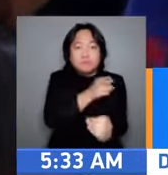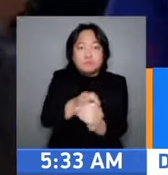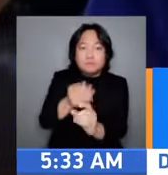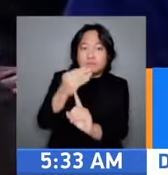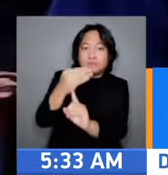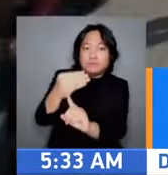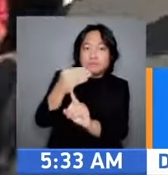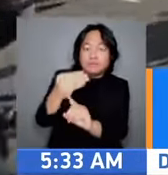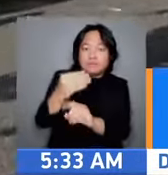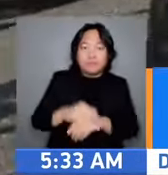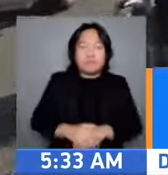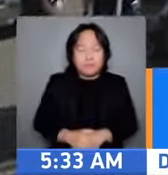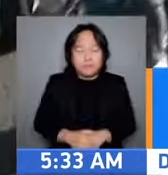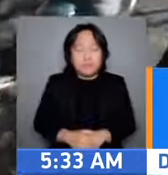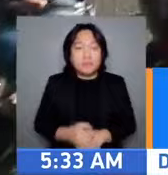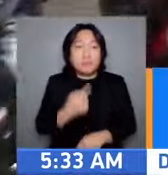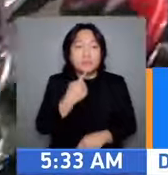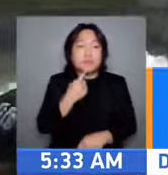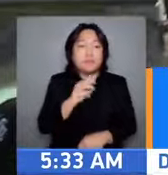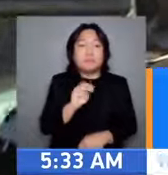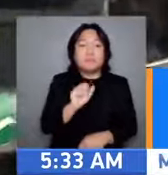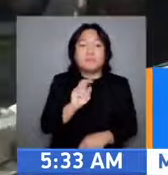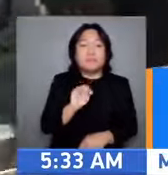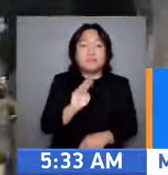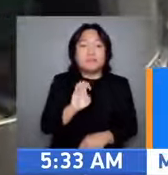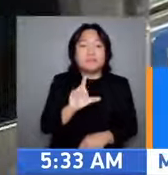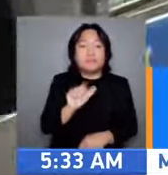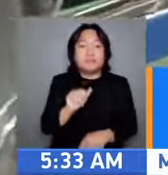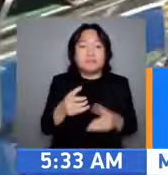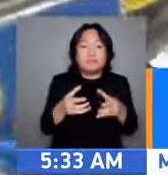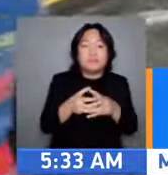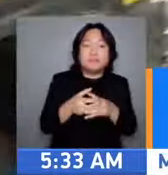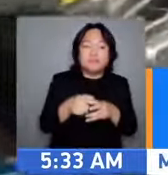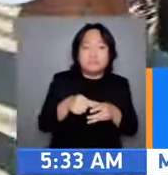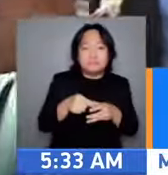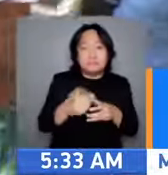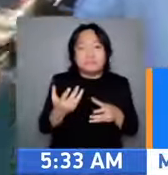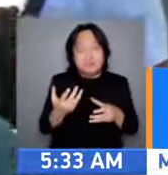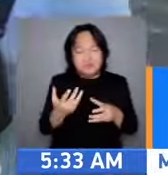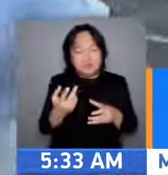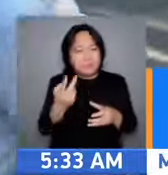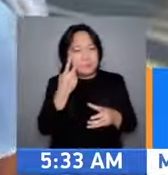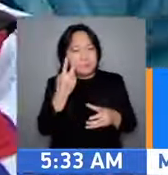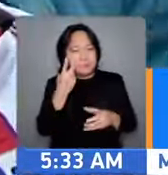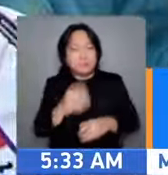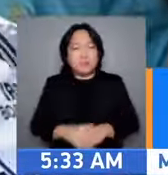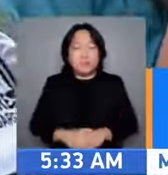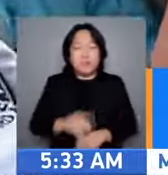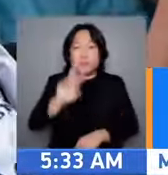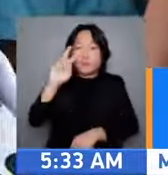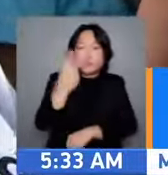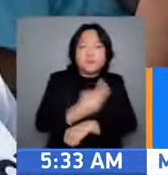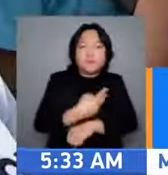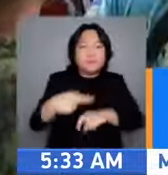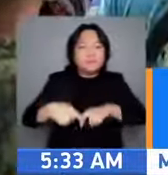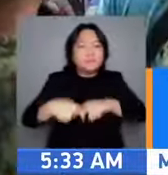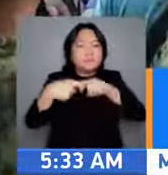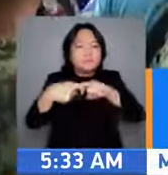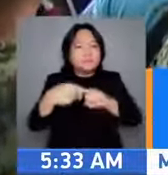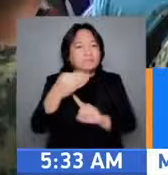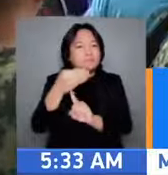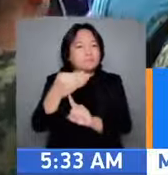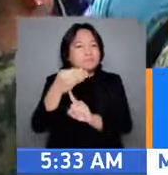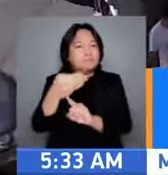Manibela ang reklamo kung sakali. Dalawang araw na nagkasa ng Tigil Pasada ang Manibela at Piston sa iba't ibang bahagi ng bansa para